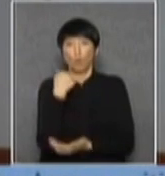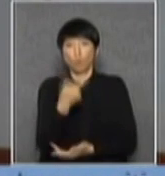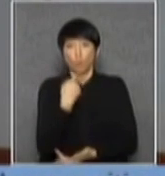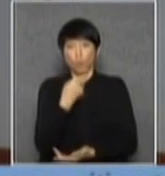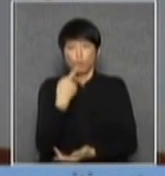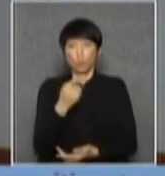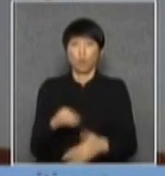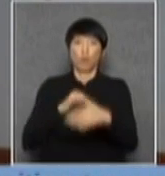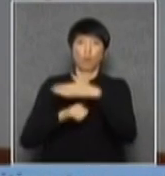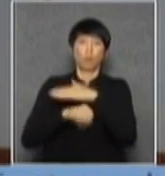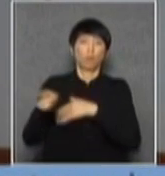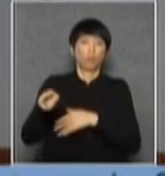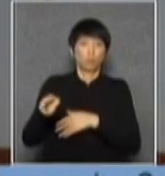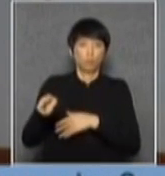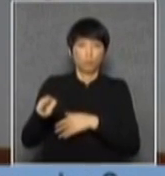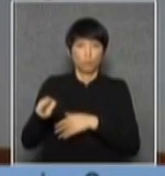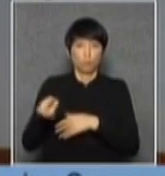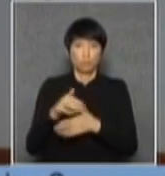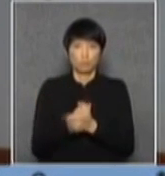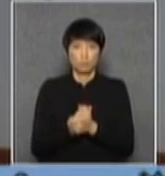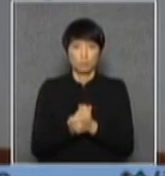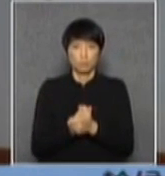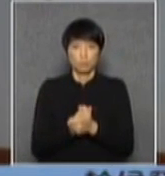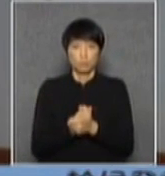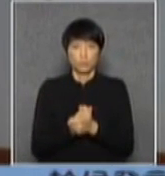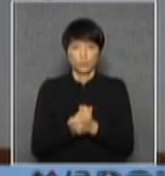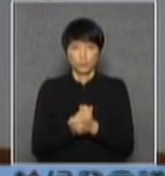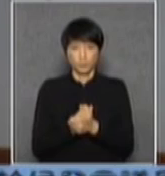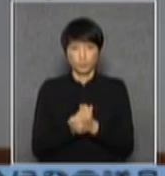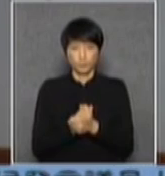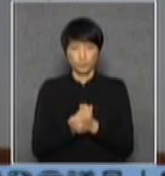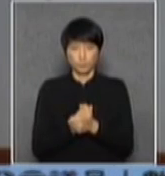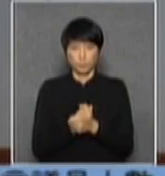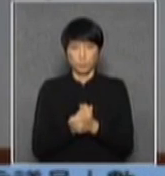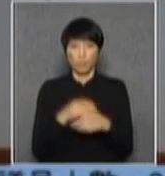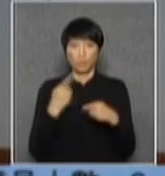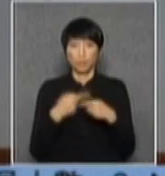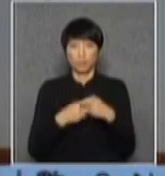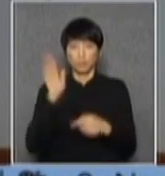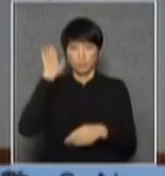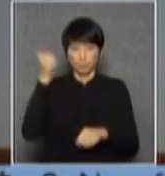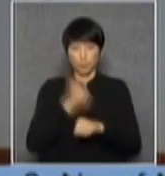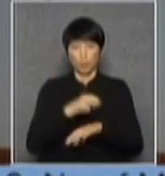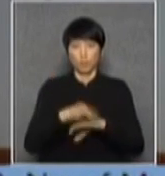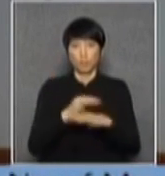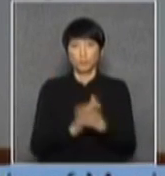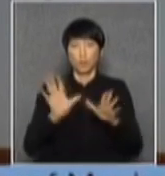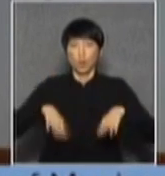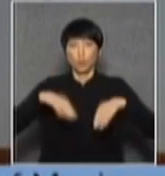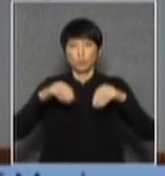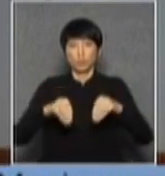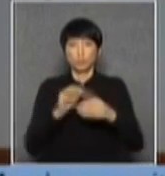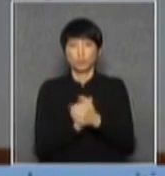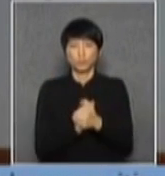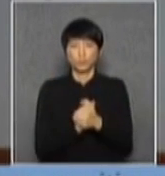佢，係咪嗱？其實 未来基金在澳洲，它